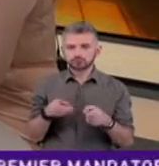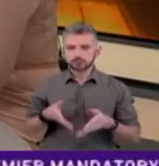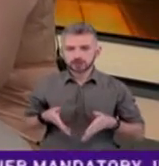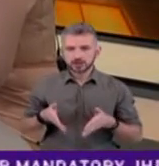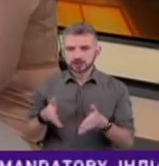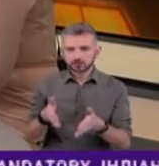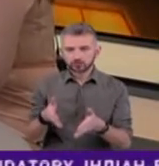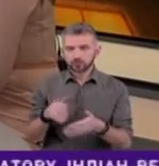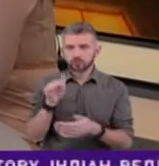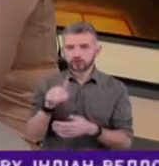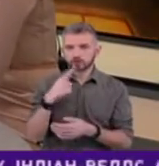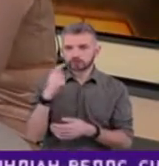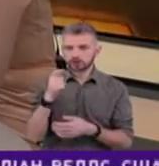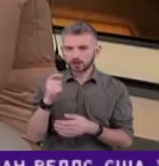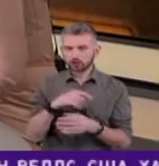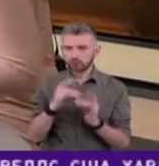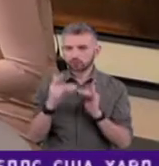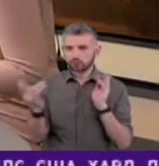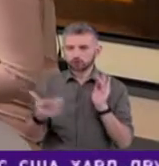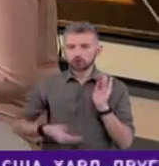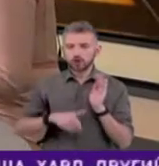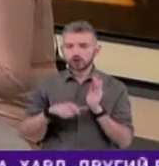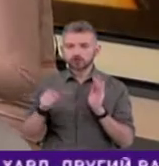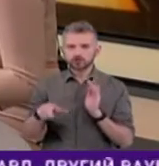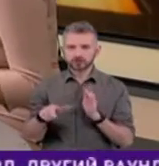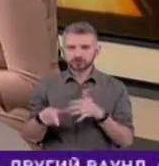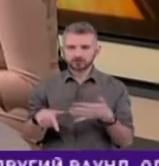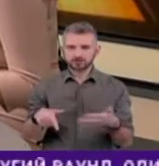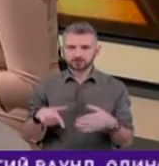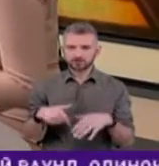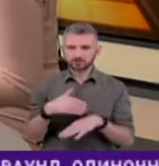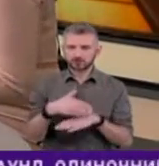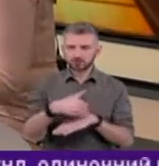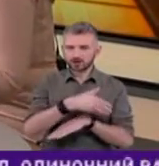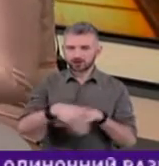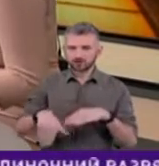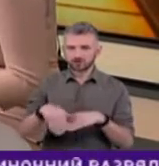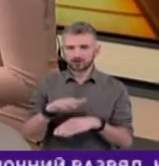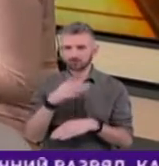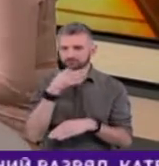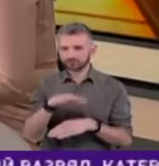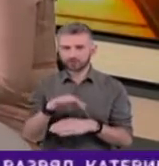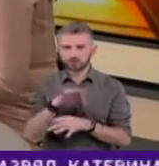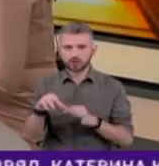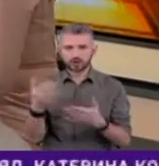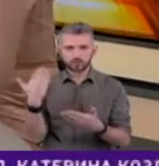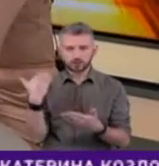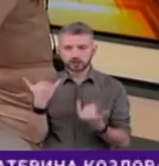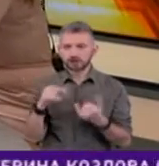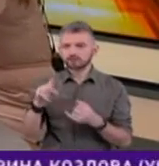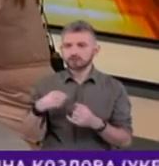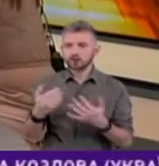майбутнього Подільсько-Воскресенського мосту. Жителі Лівобережжя не дуже задоволені тим проєктом, який був попередній, і зараз вимагають